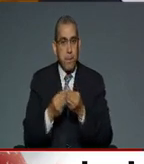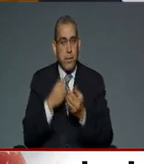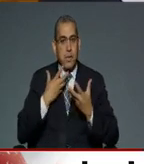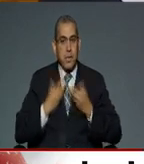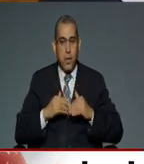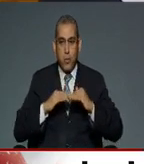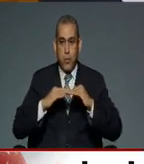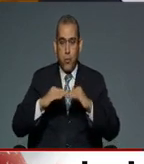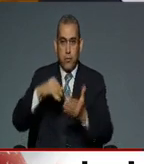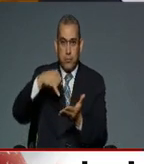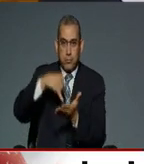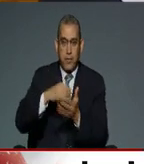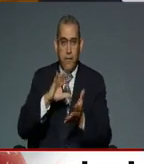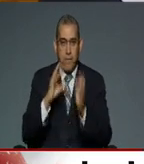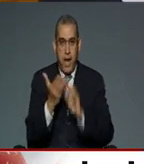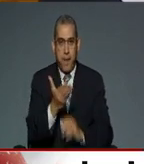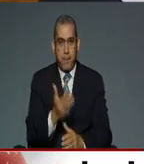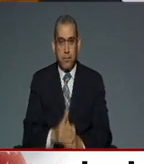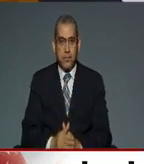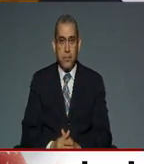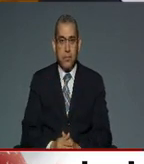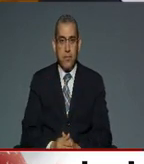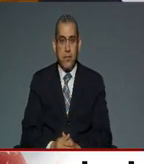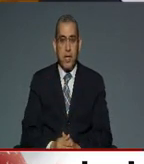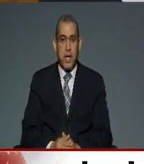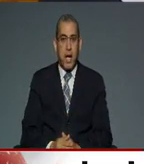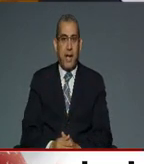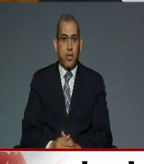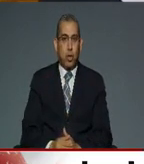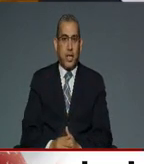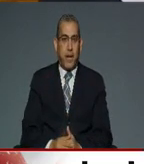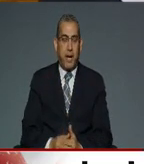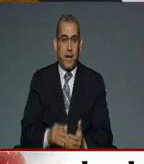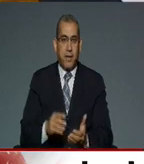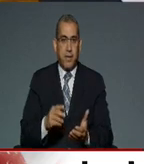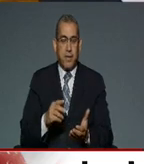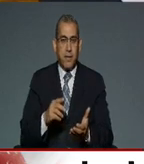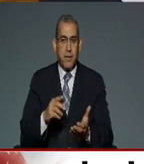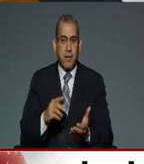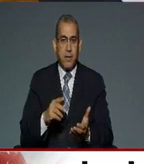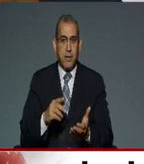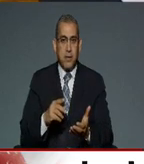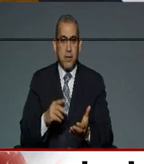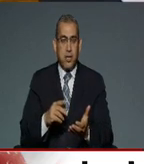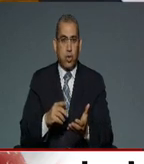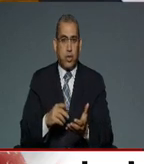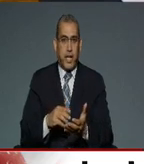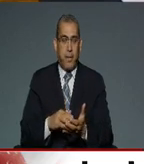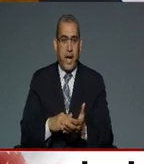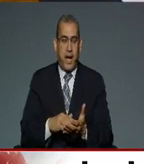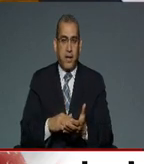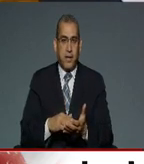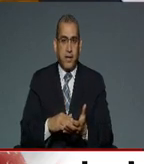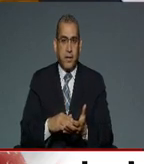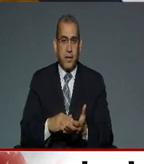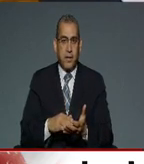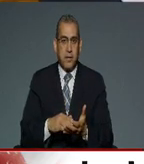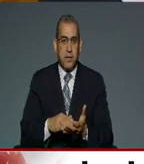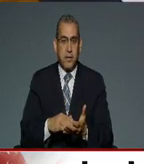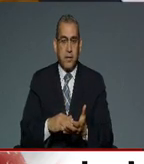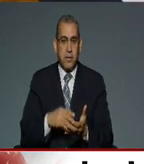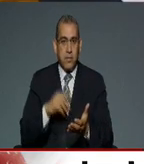المنطقه والعالم السيدات والساده الحضور ان المباحثات التي اجريتها اليوم مع فخامه الرئيس